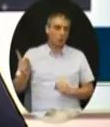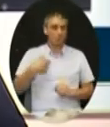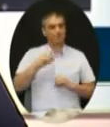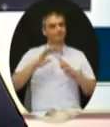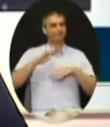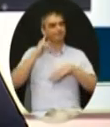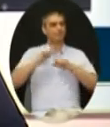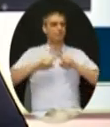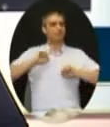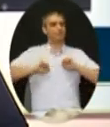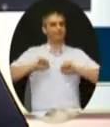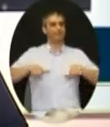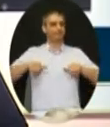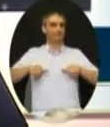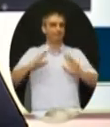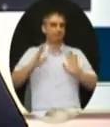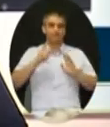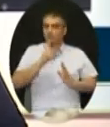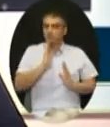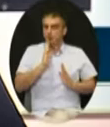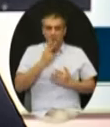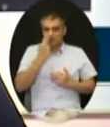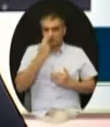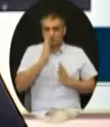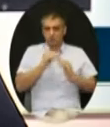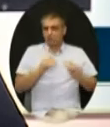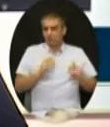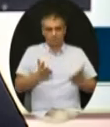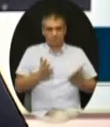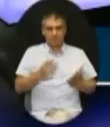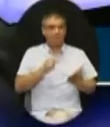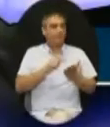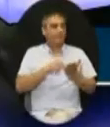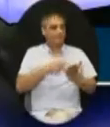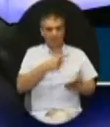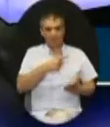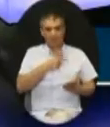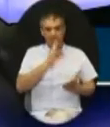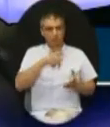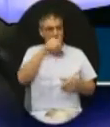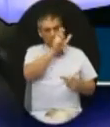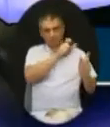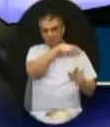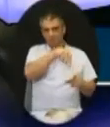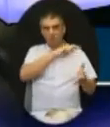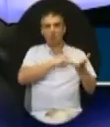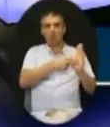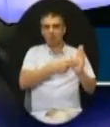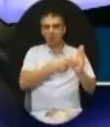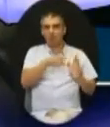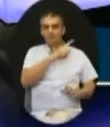להתנהג יפה. וזה מוגבל, זה ניסיון מוגבל, ואני חושבת שדווקא בגלל שבאמת יש פה את הפוליטיקאים, אפשר